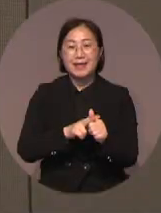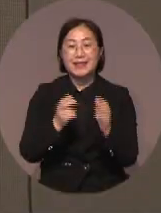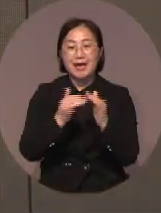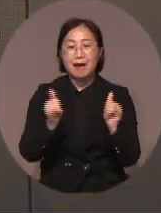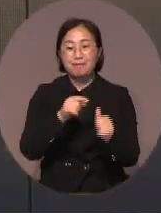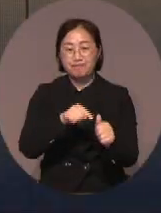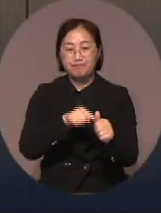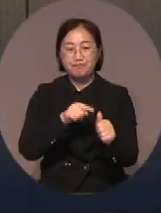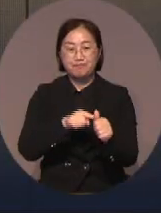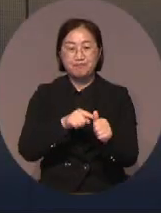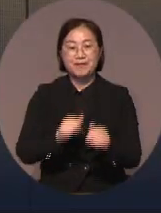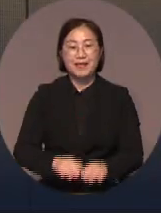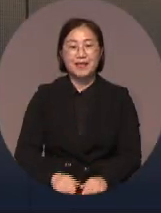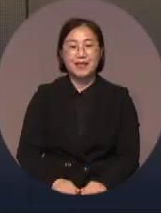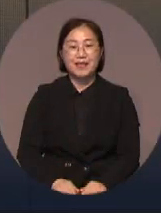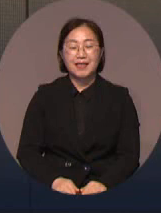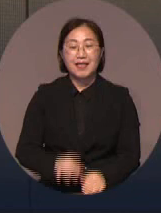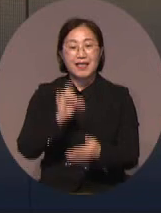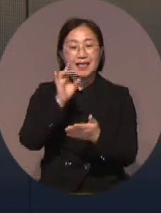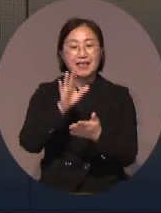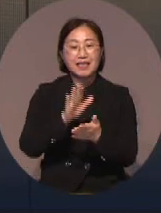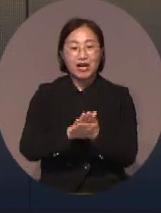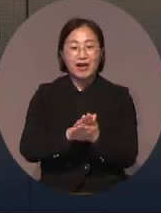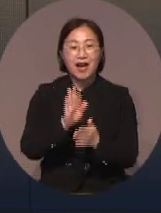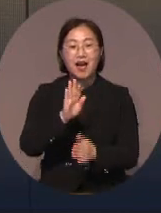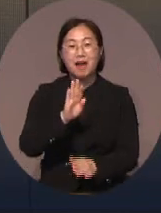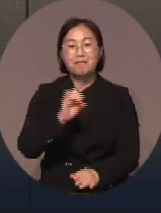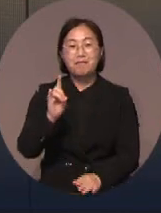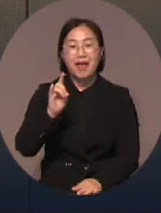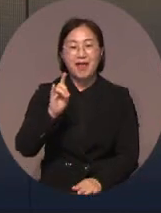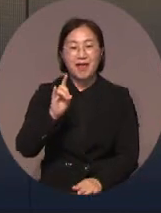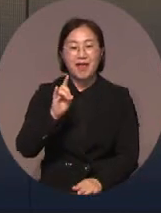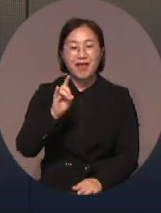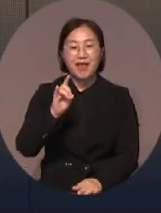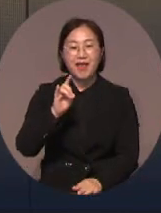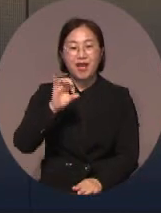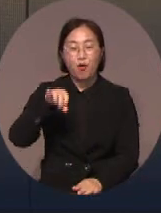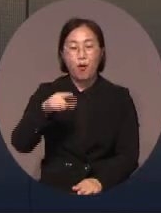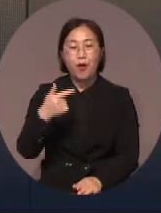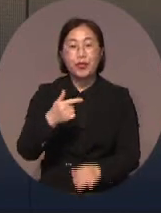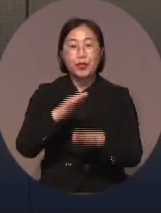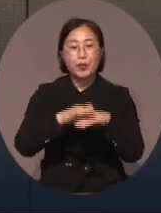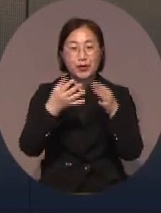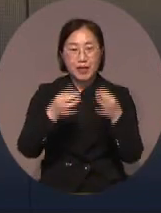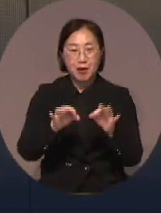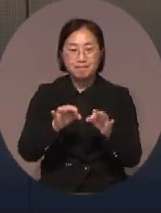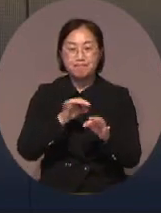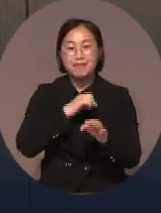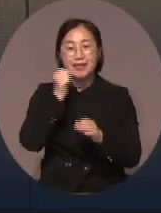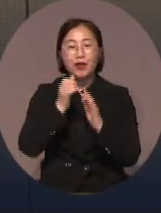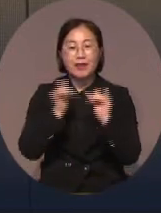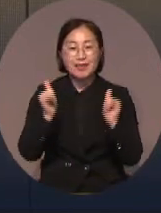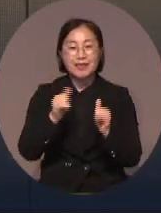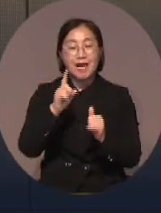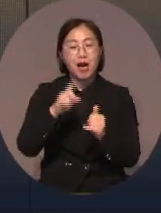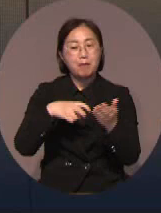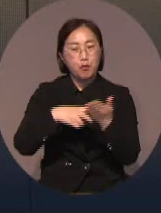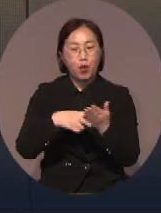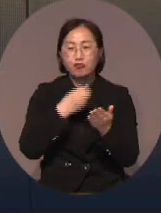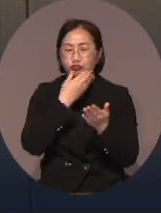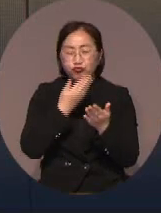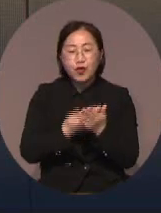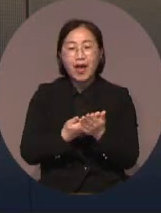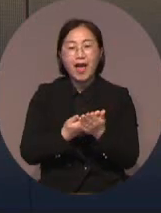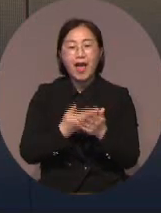표가 마지막 결정을 이루어준 아주 소중한 표지잖아요 더욱 겸손하게 저희 발전 저희